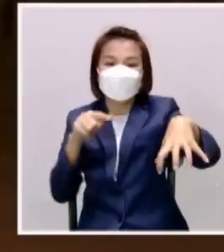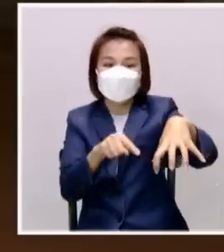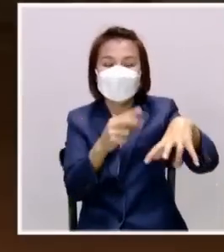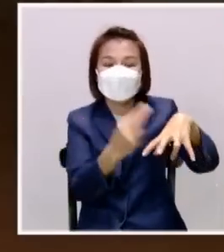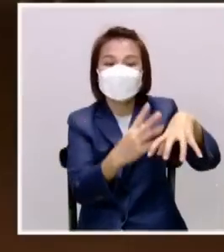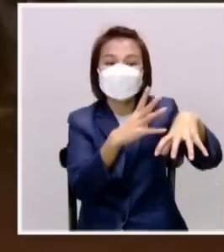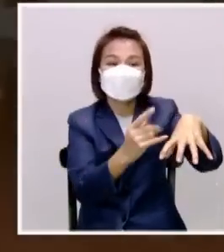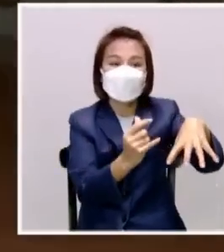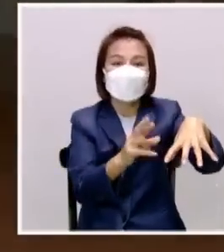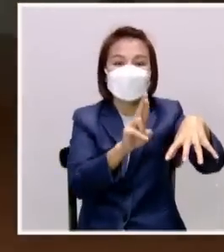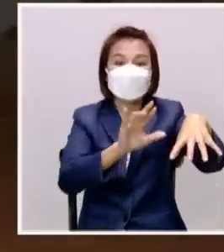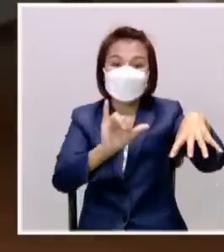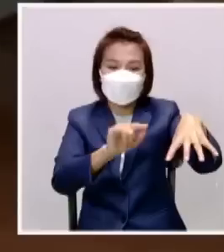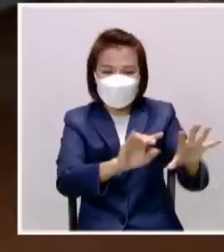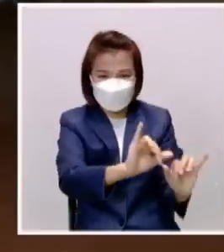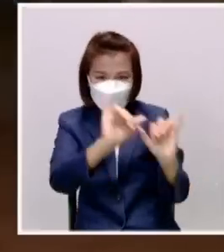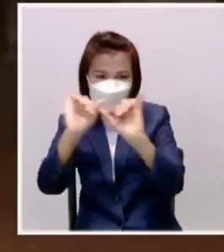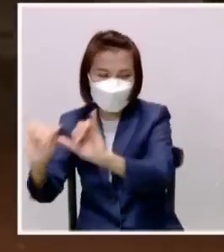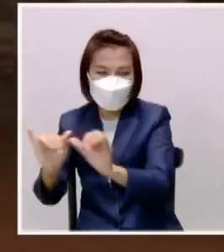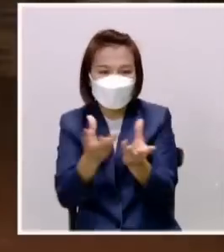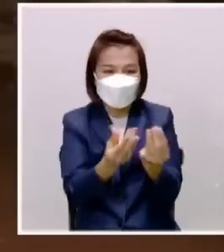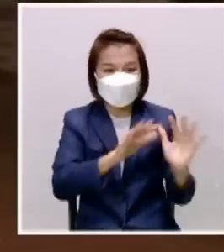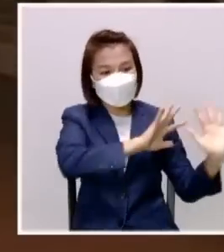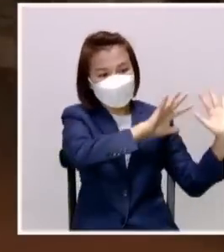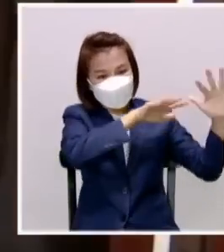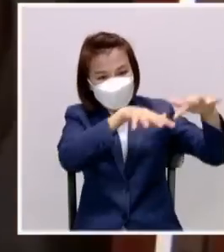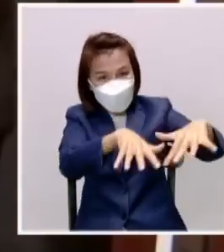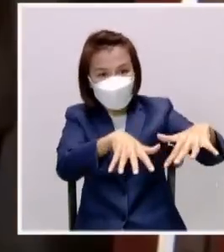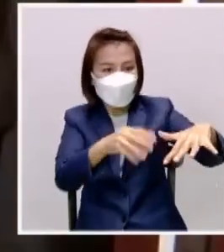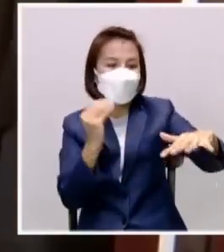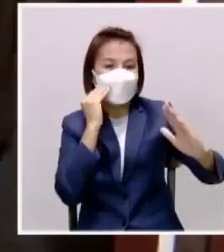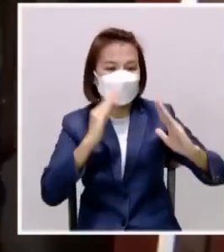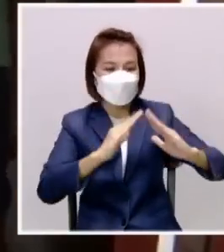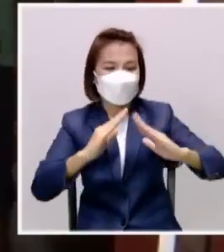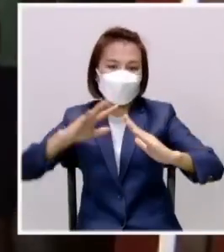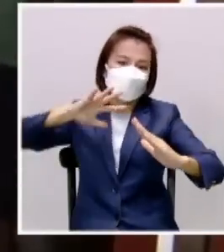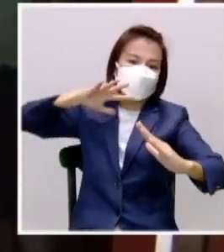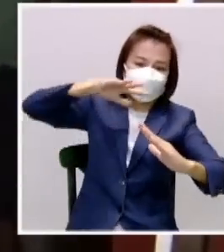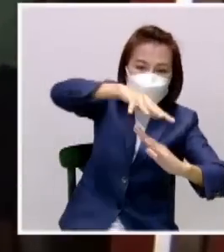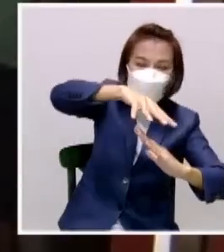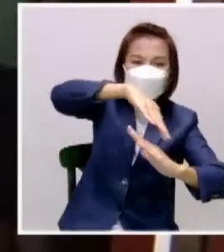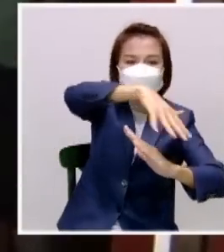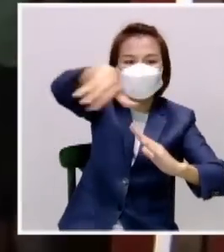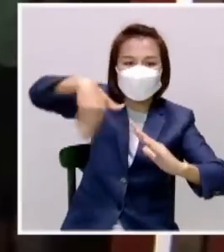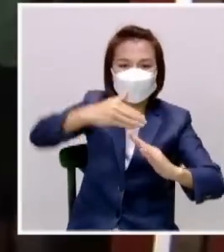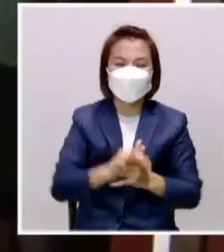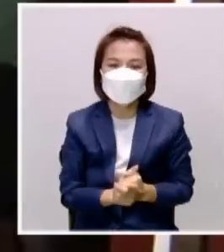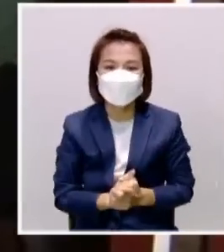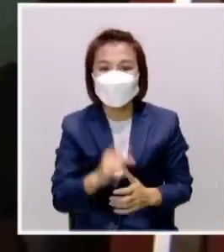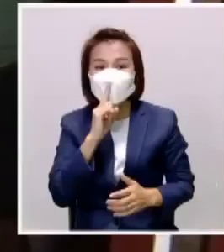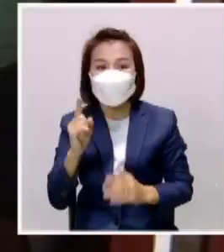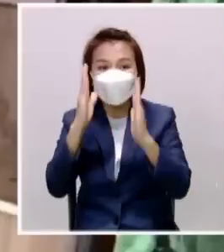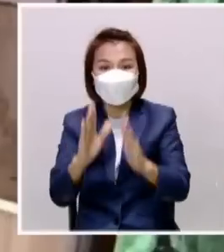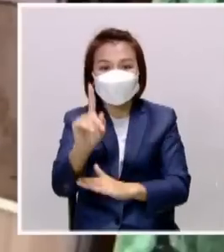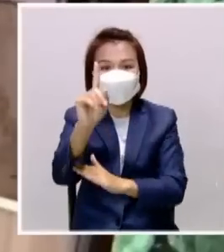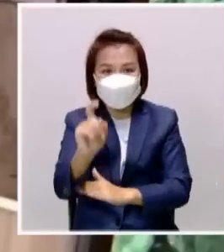ะวันออกเฉียงใต้ของมุมไบเกิดดินถล่มหลายแห่งฝังบ้านเรือนเจ้าที่กล่าวกับรอยเตอร์บอกว่ามีผู้เสีย